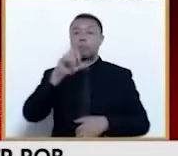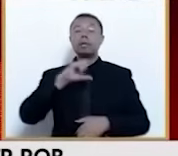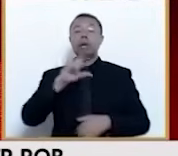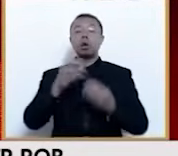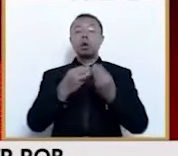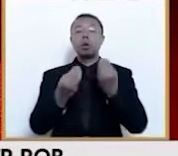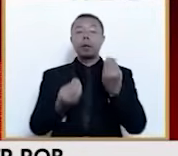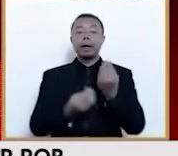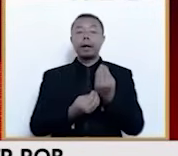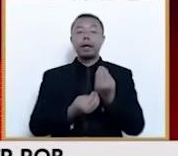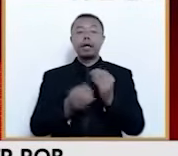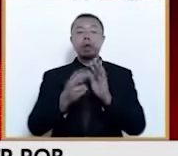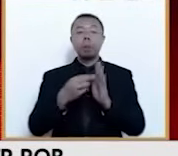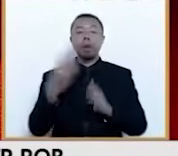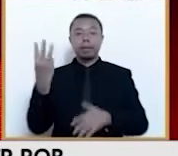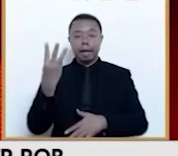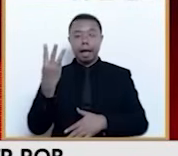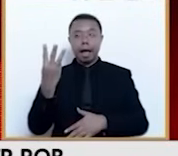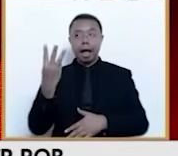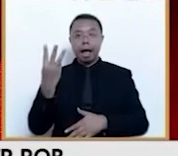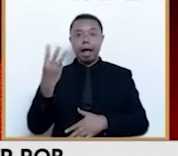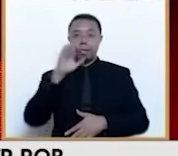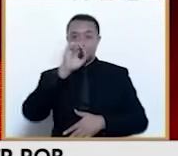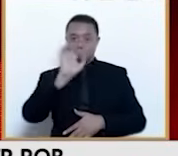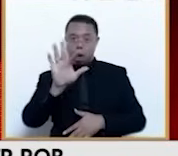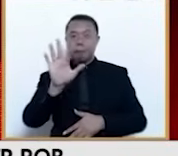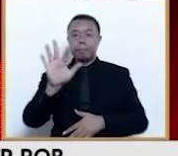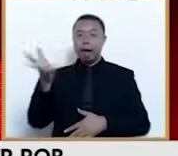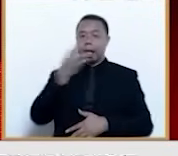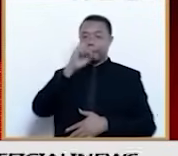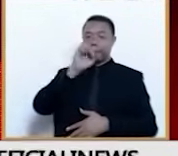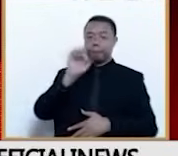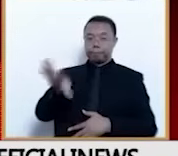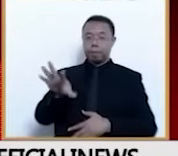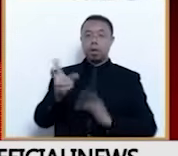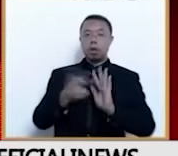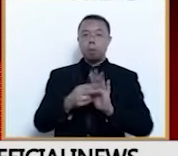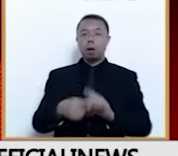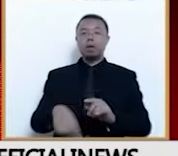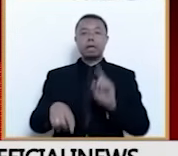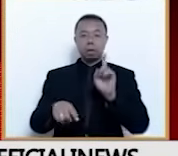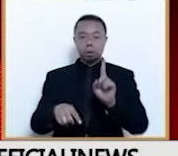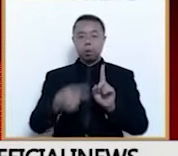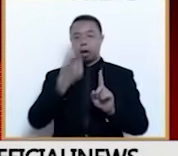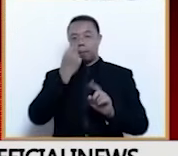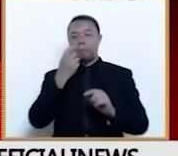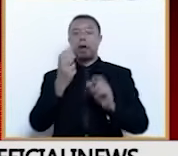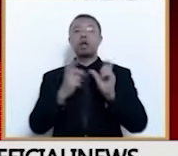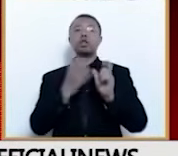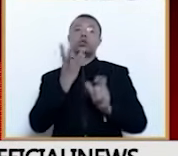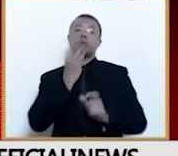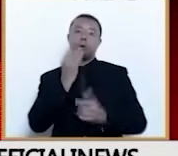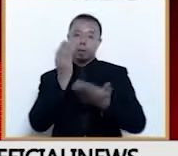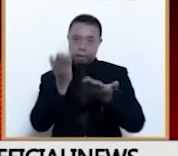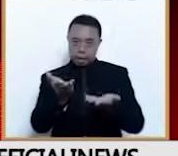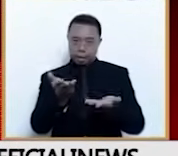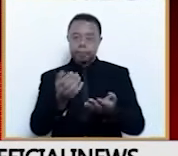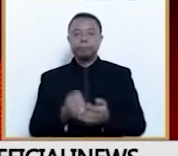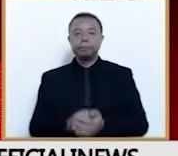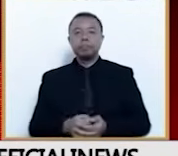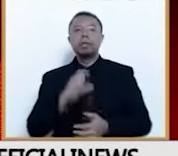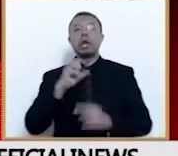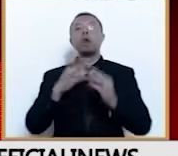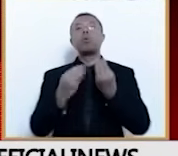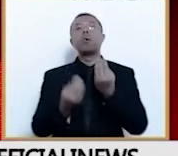calon wakil gubernur nomor urut 3 akan ditanggapi oleh calon wakil gubernur nomor urut 1, Bapak Suswono. Kami persilakan